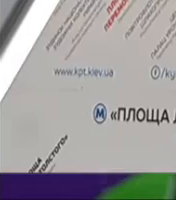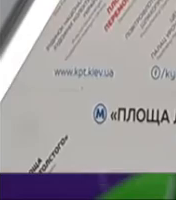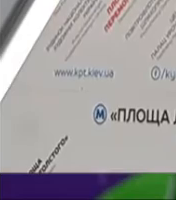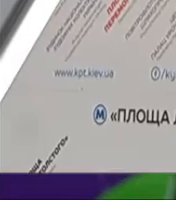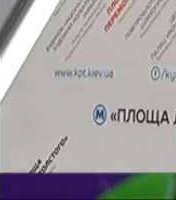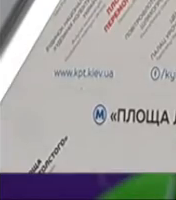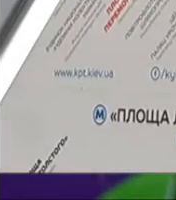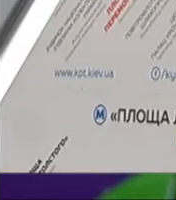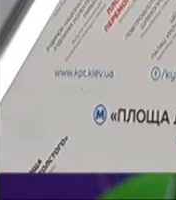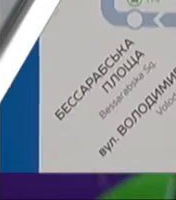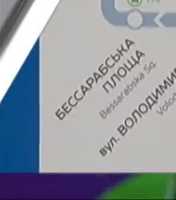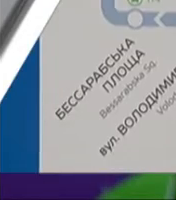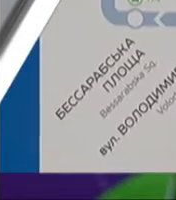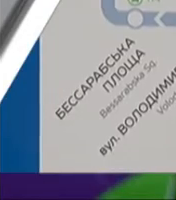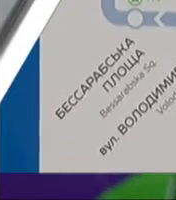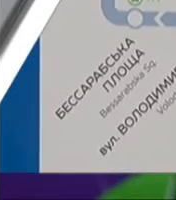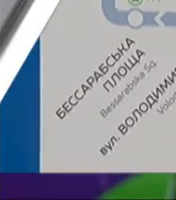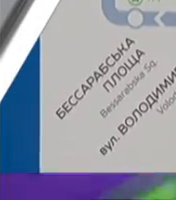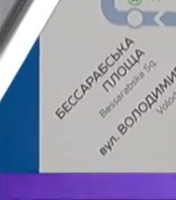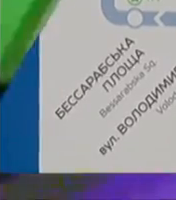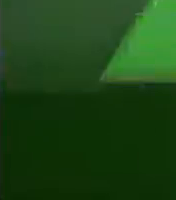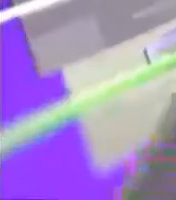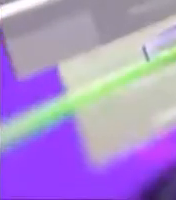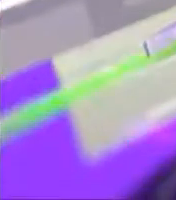столичних зупинках з'явились схеми руху громадського транспорту.